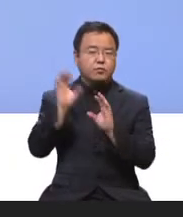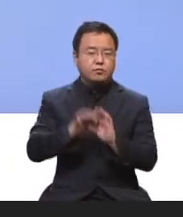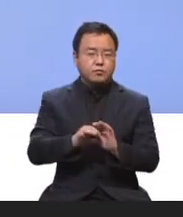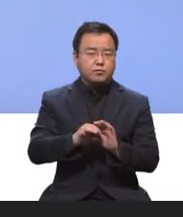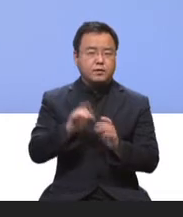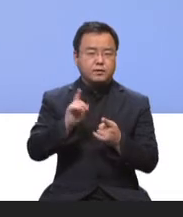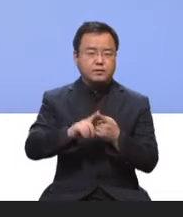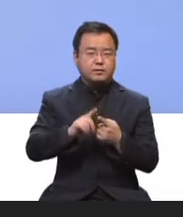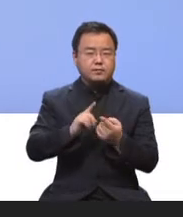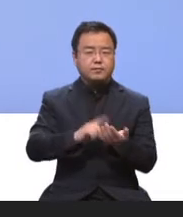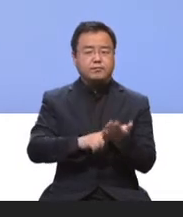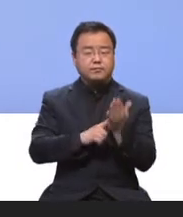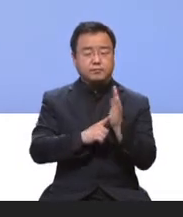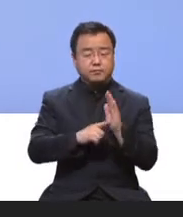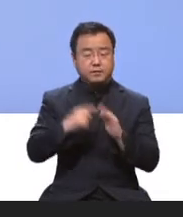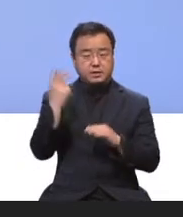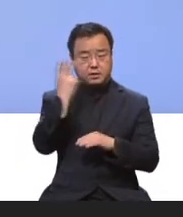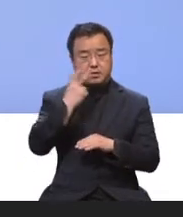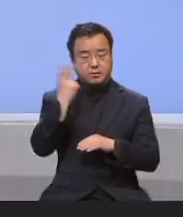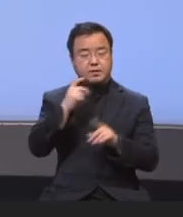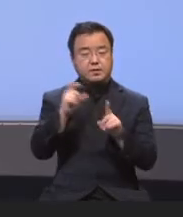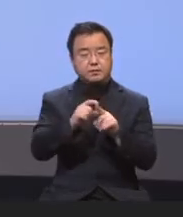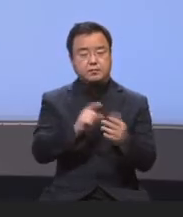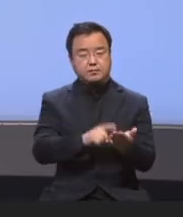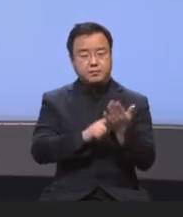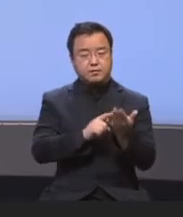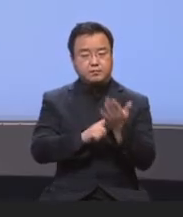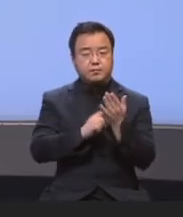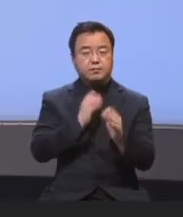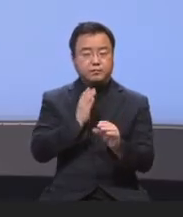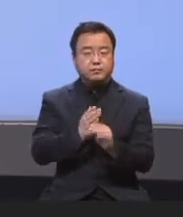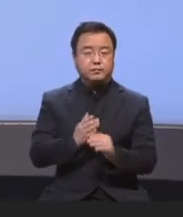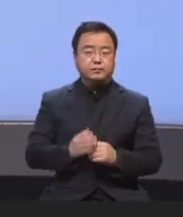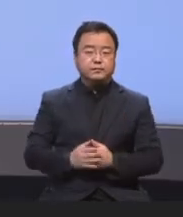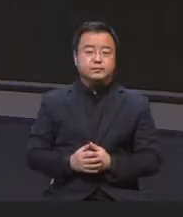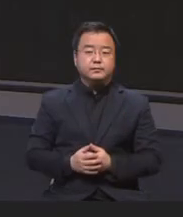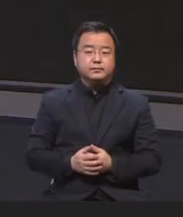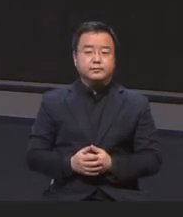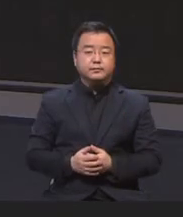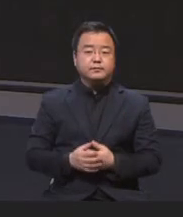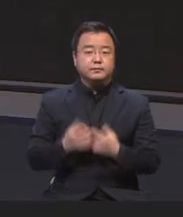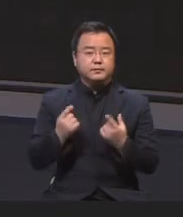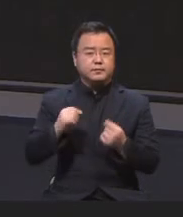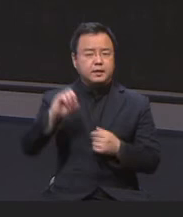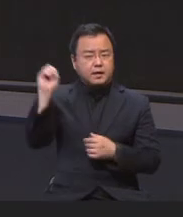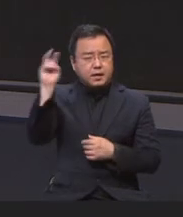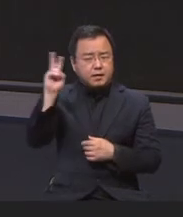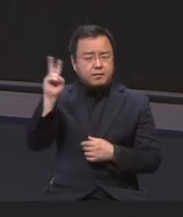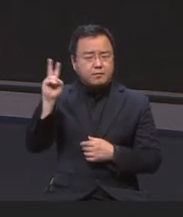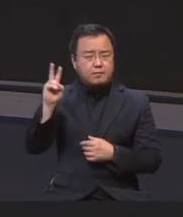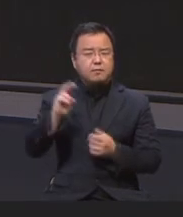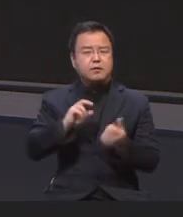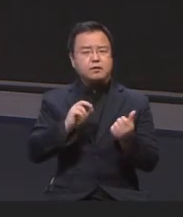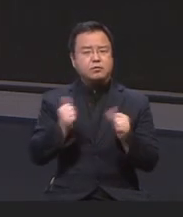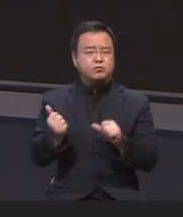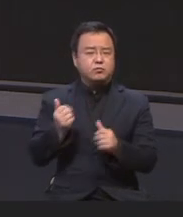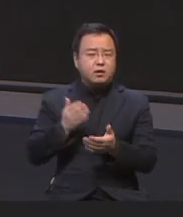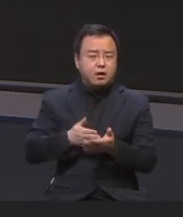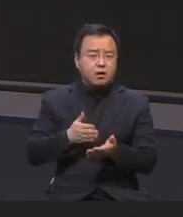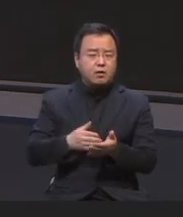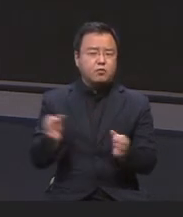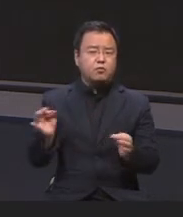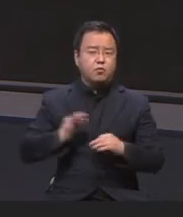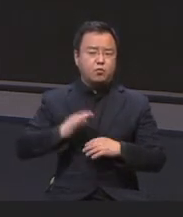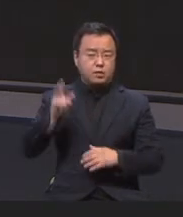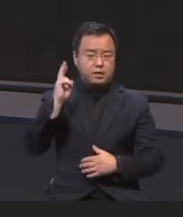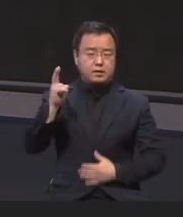그 실시간 검색어를 장악하면서 그 애도하고 있는 분위기입니다. 네. 이렇게 갑작스런 비보에 좀 놀란 분들 많으셨을 것 같은데요.